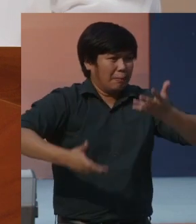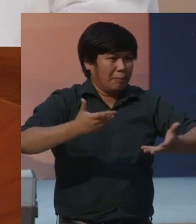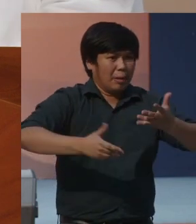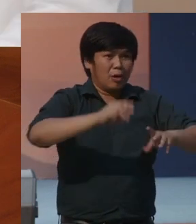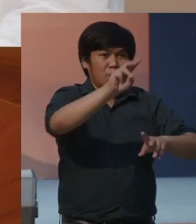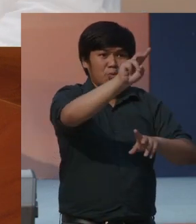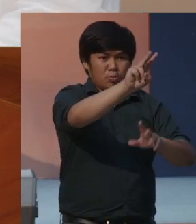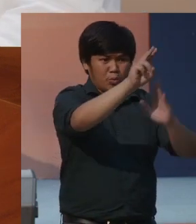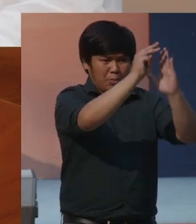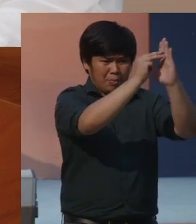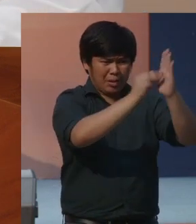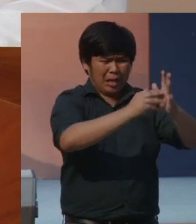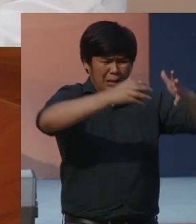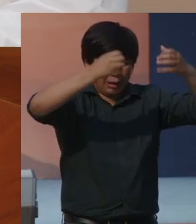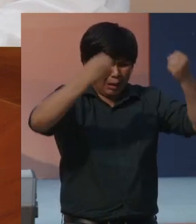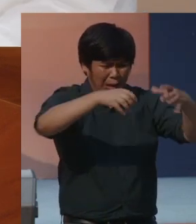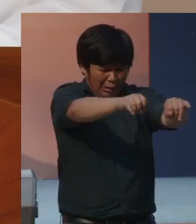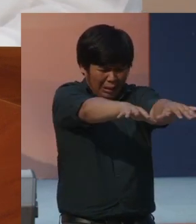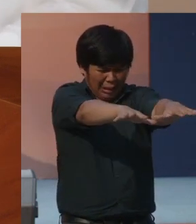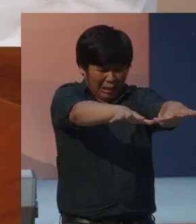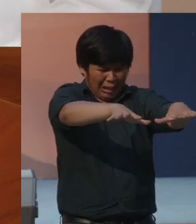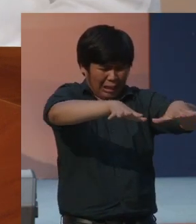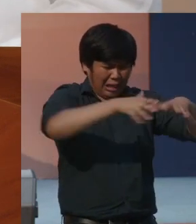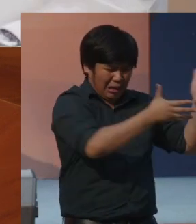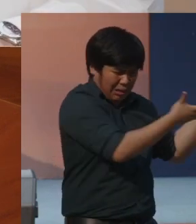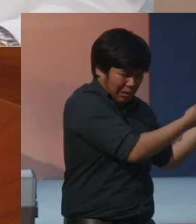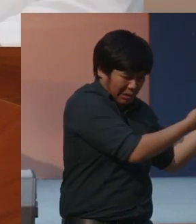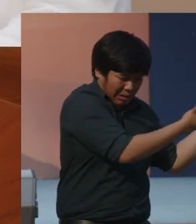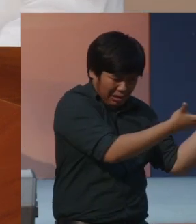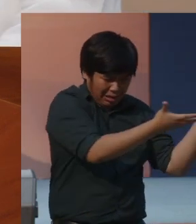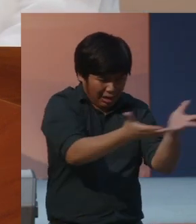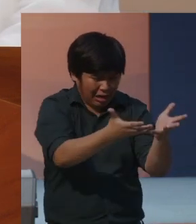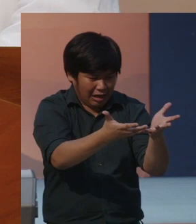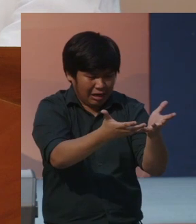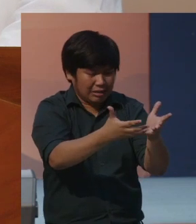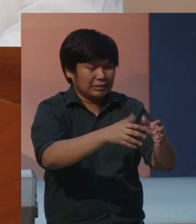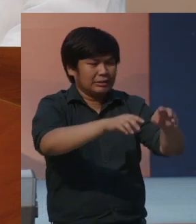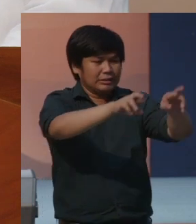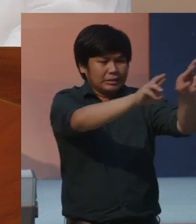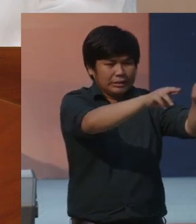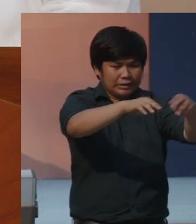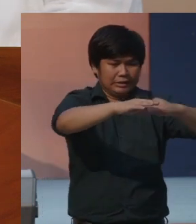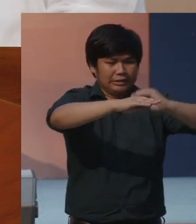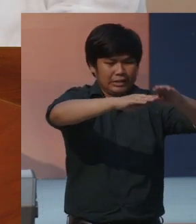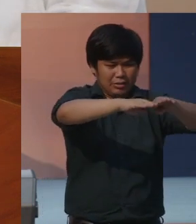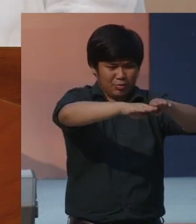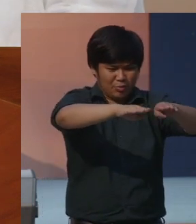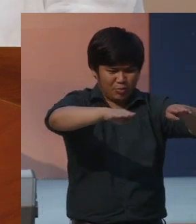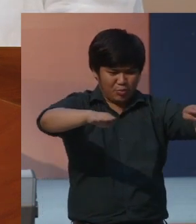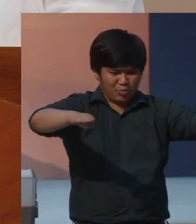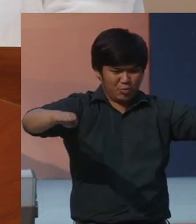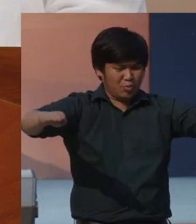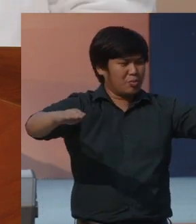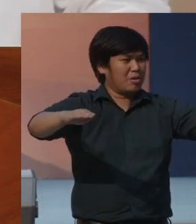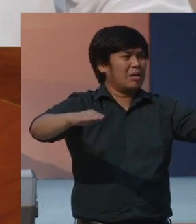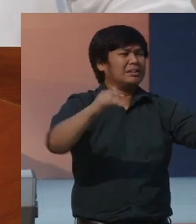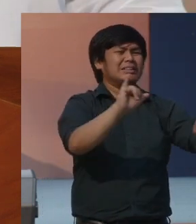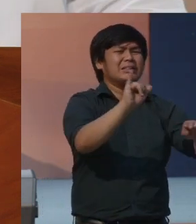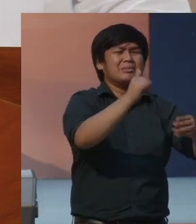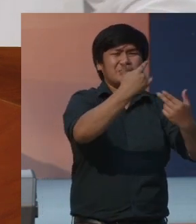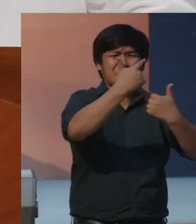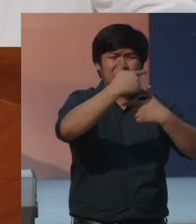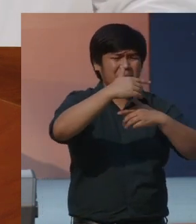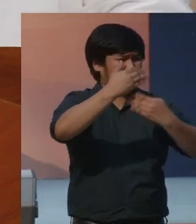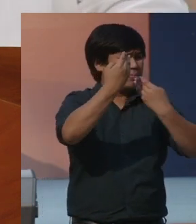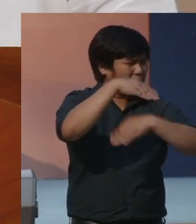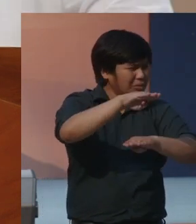2 million ang hinakot niya. At sila ngayon ay pumwesto na tatawid sa Jordan. Sabi sa verse 2,